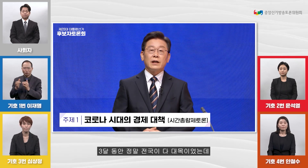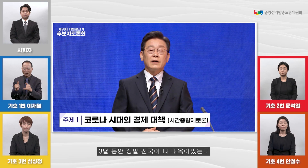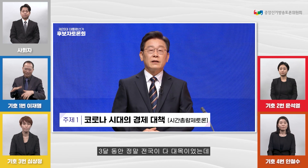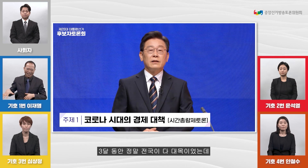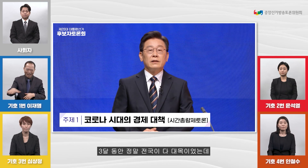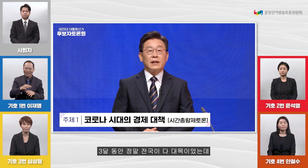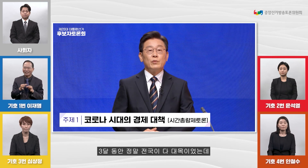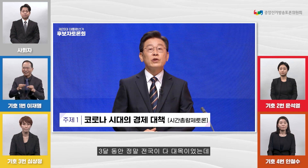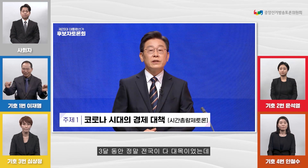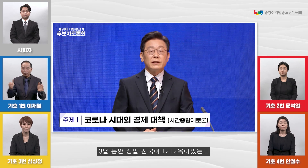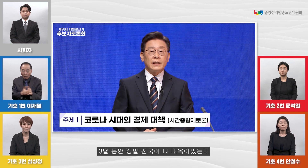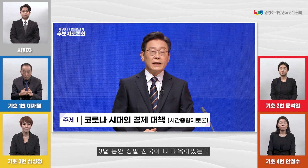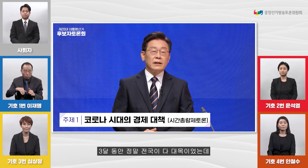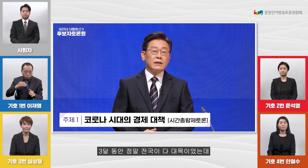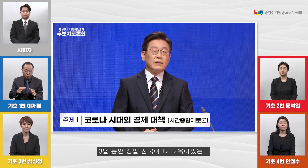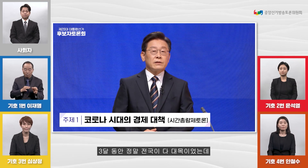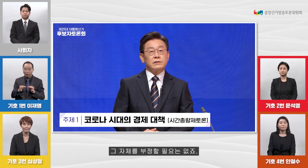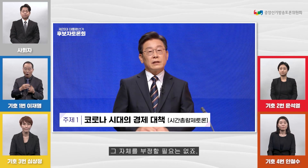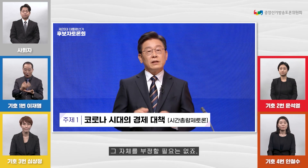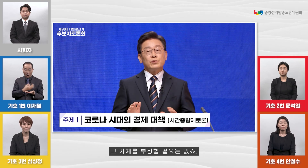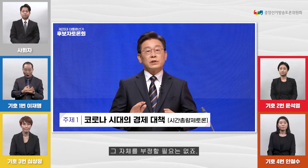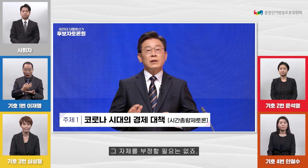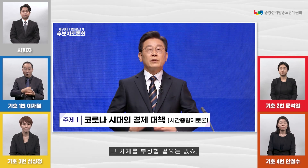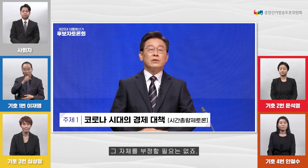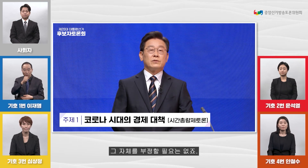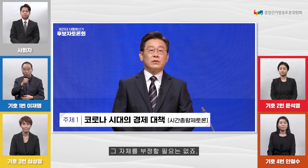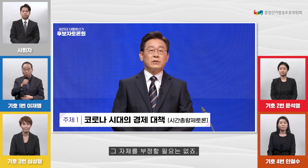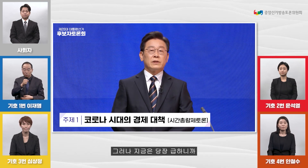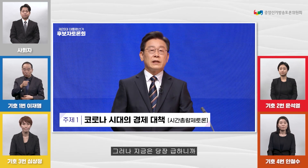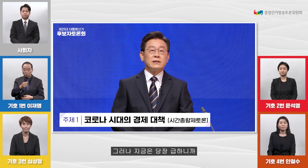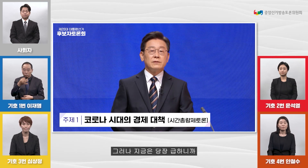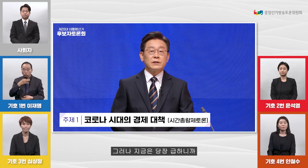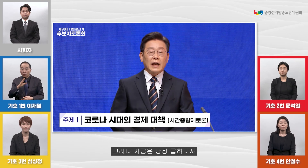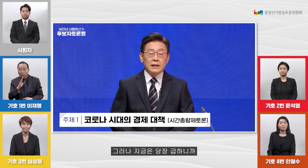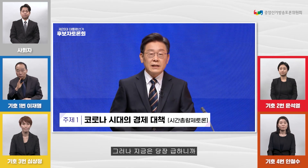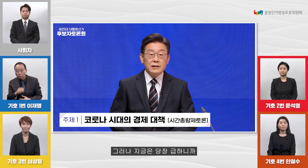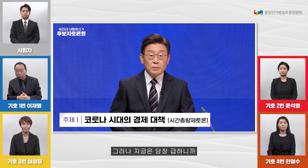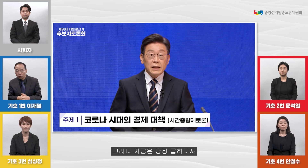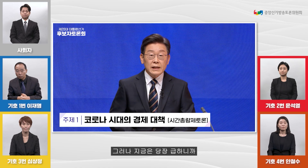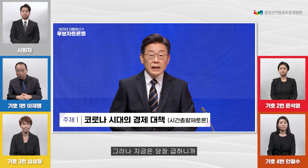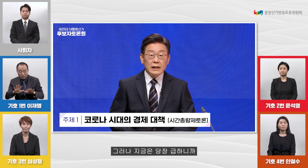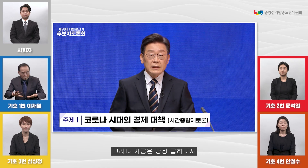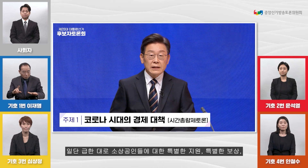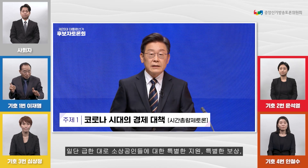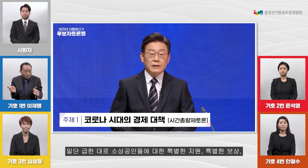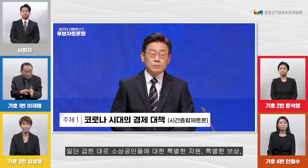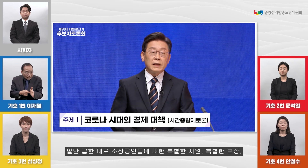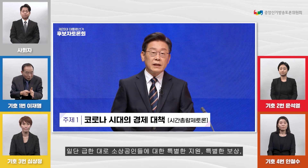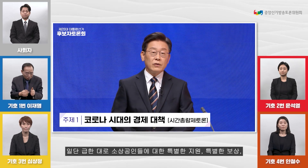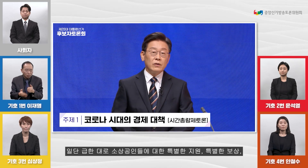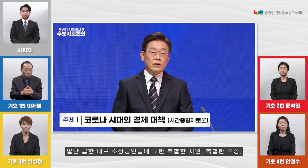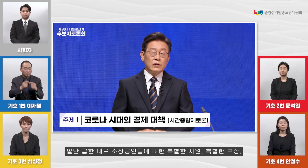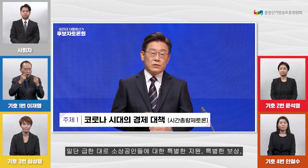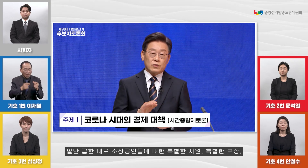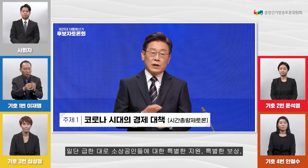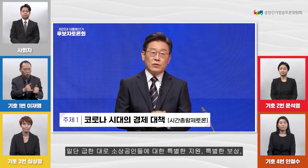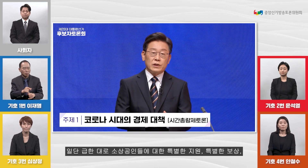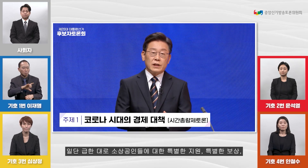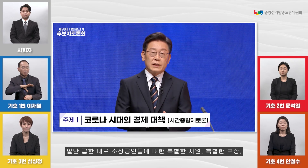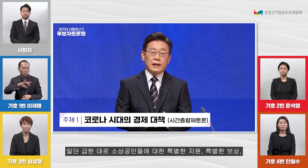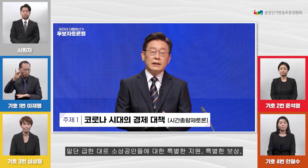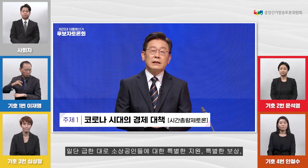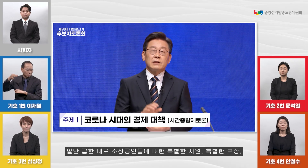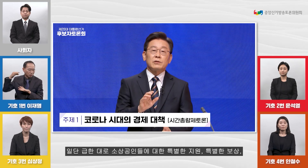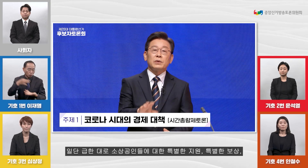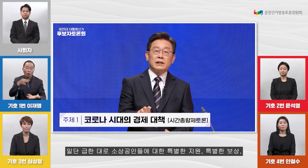전국이 다 대목이었는데 그거 자체를 부정할 필요는 없죠. 그러나 지금은 당장 급하니까 일단 급한 대로